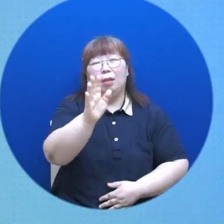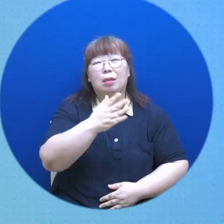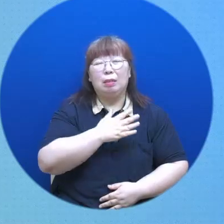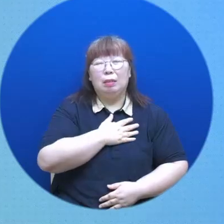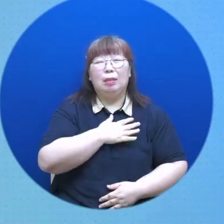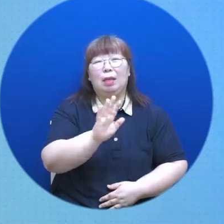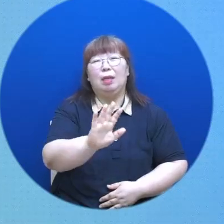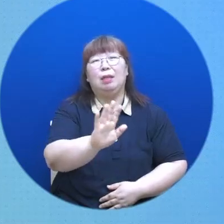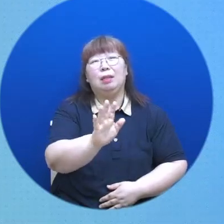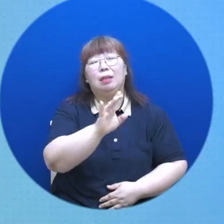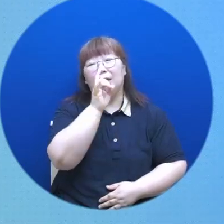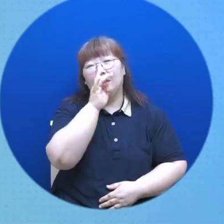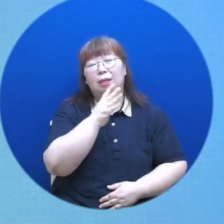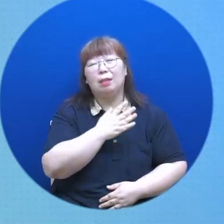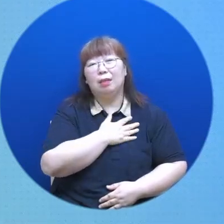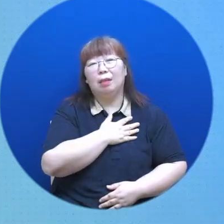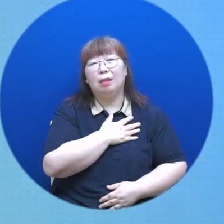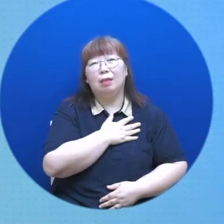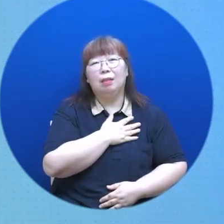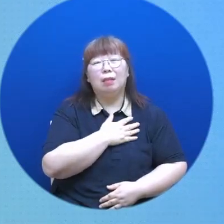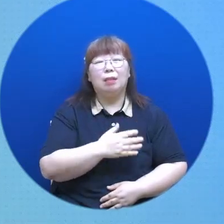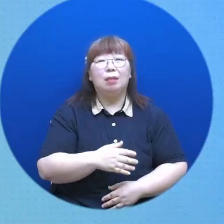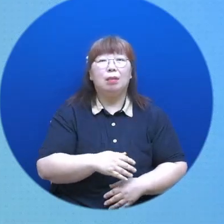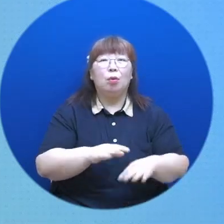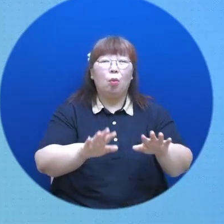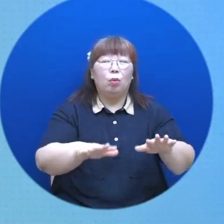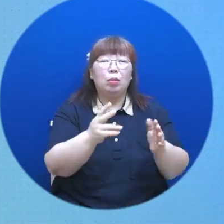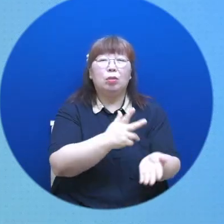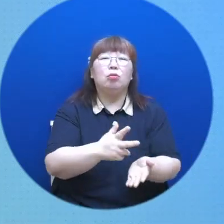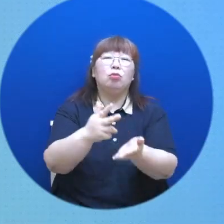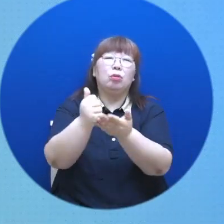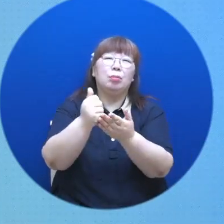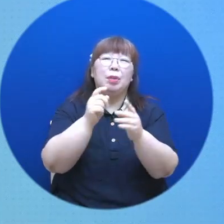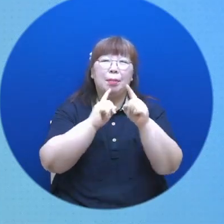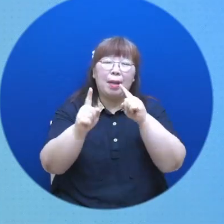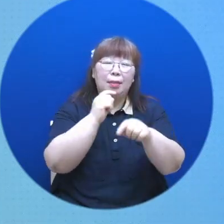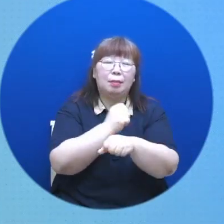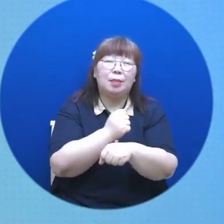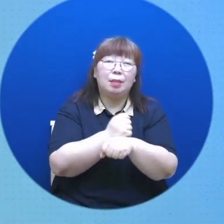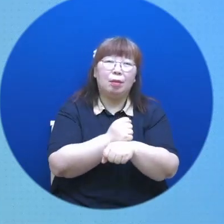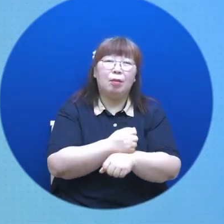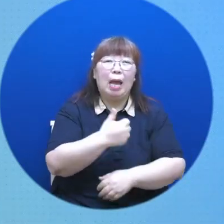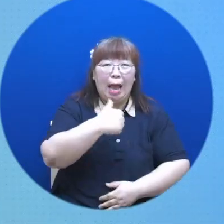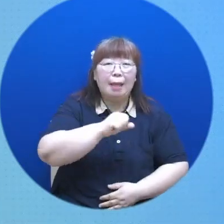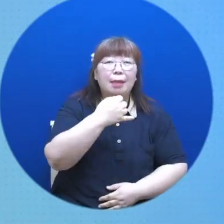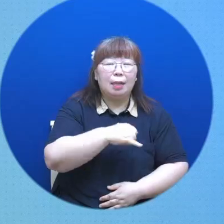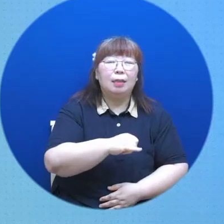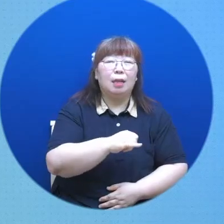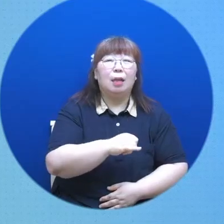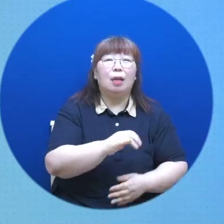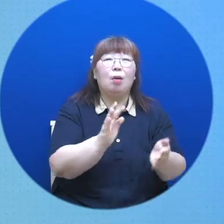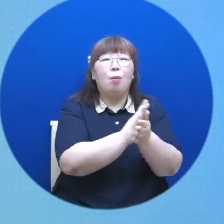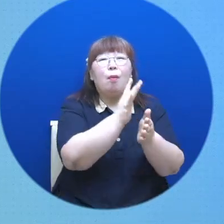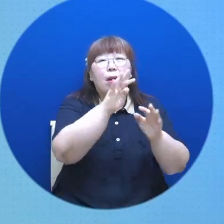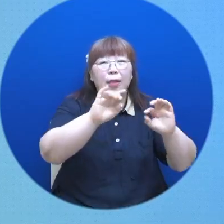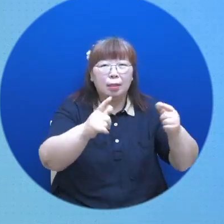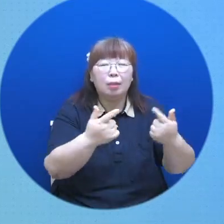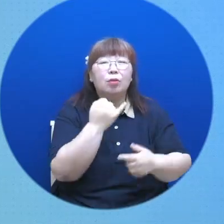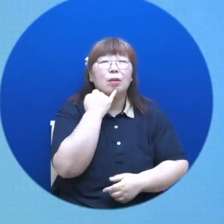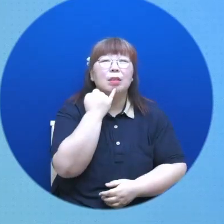선물입니까? 오늘 주님께서 말씀하시잖아요. 아들아, 딸아, 화려하지 않아도 괜찮단다.